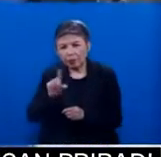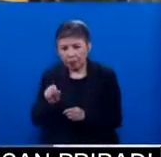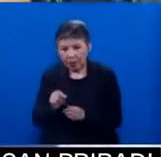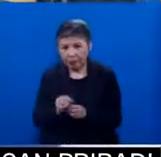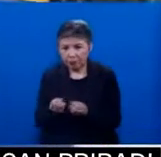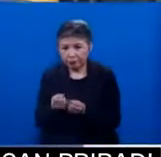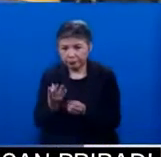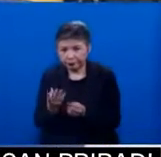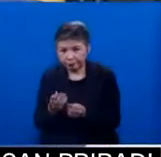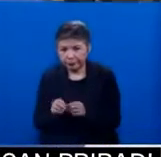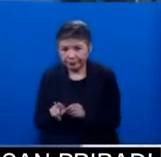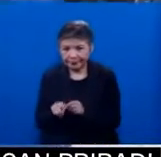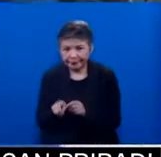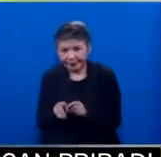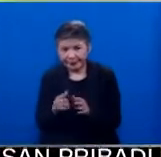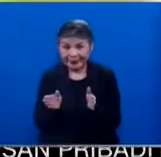bulan.